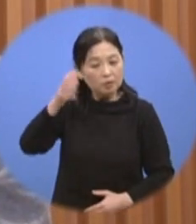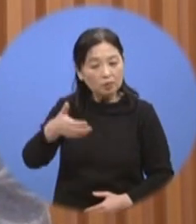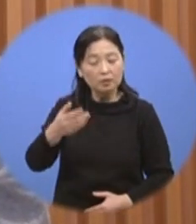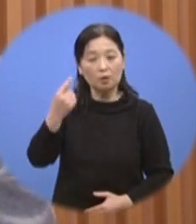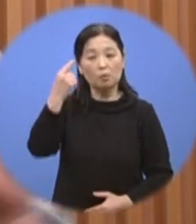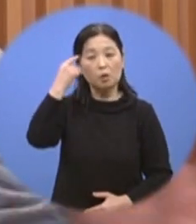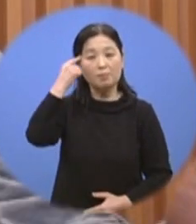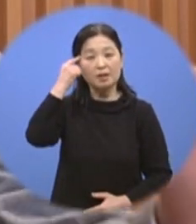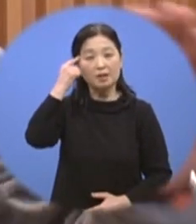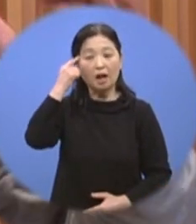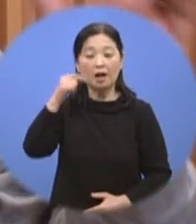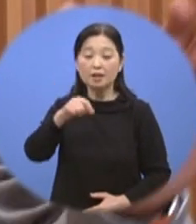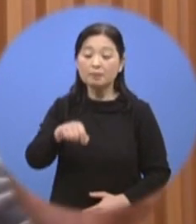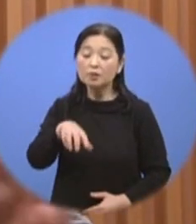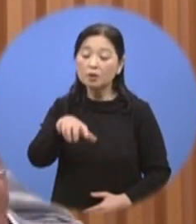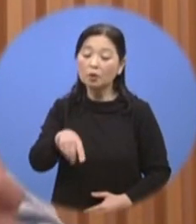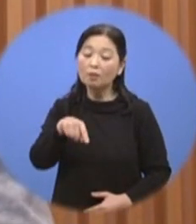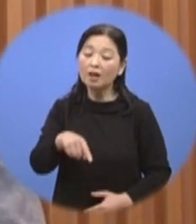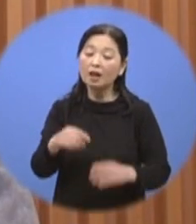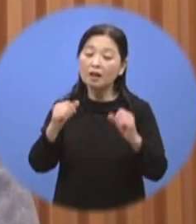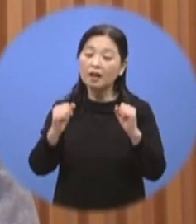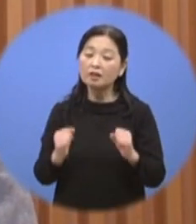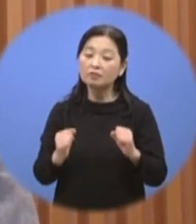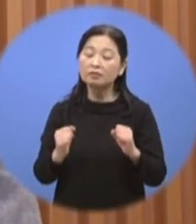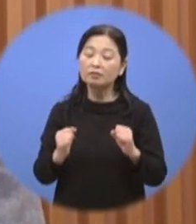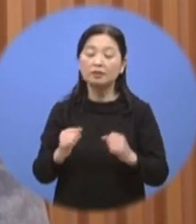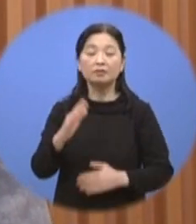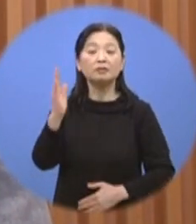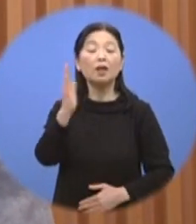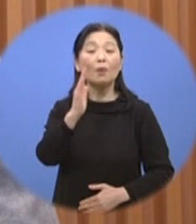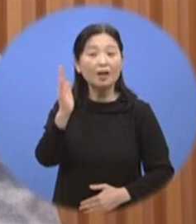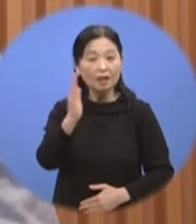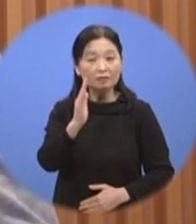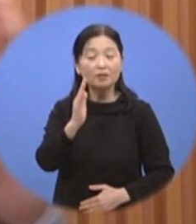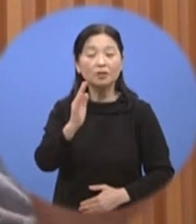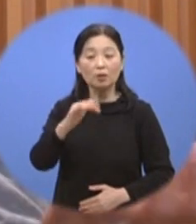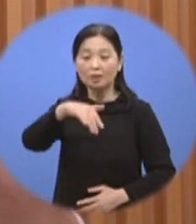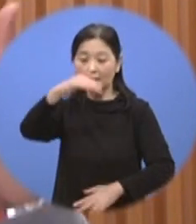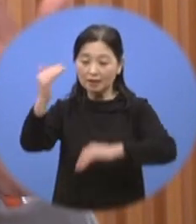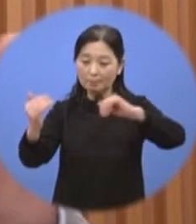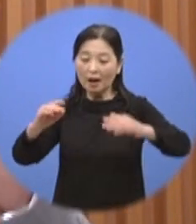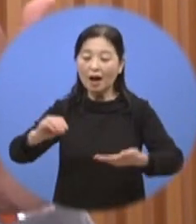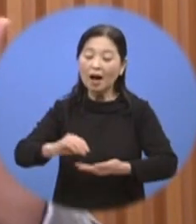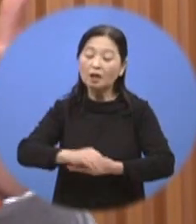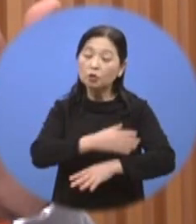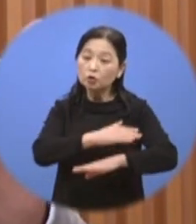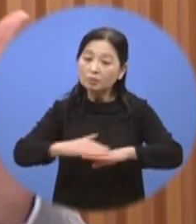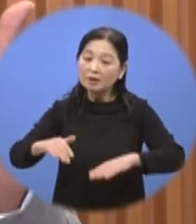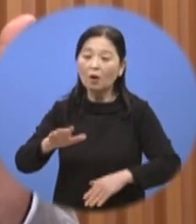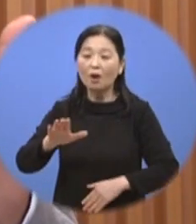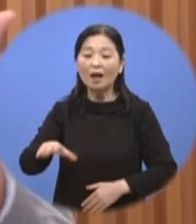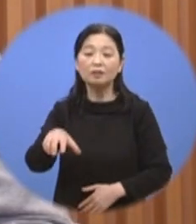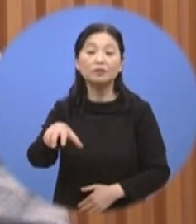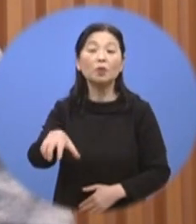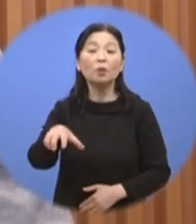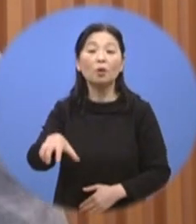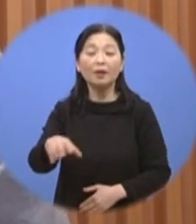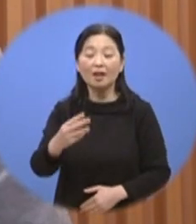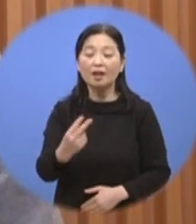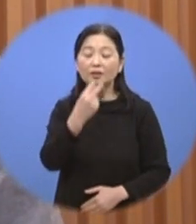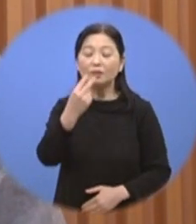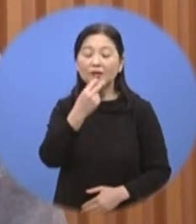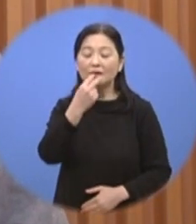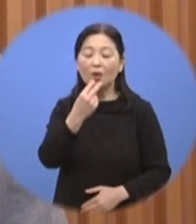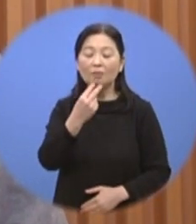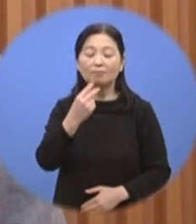中にいるよりもこういったこう自然豊かな場所でこうそういう空気感を感じながらお仕